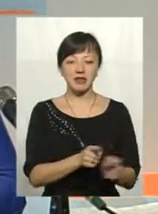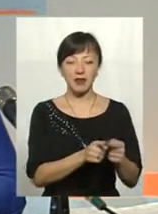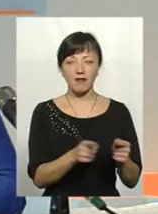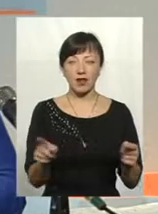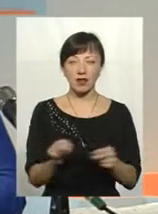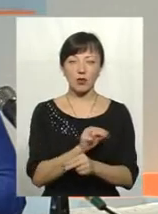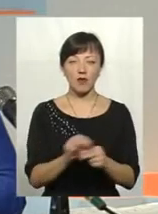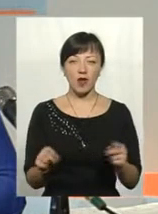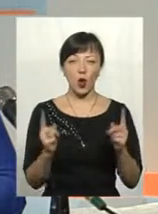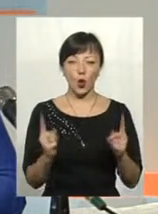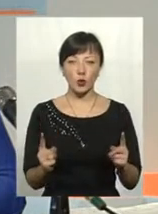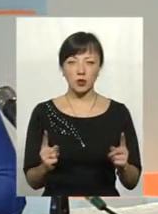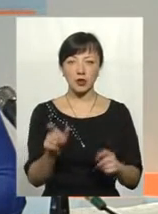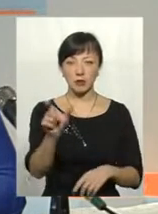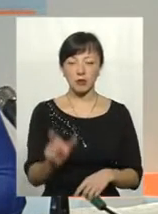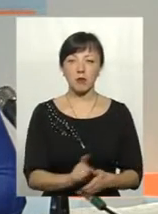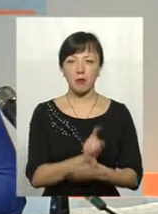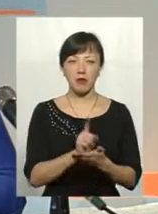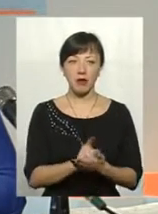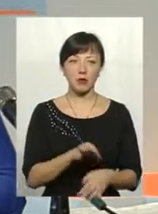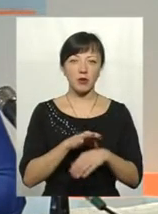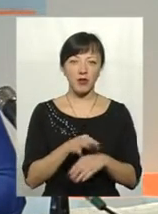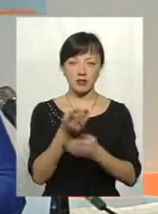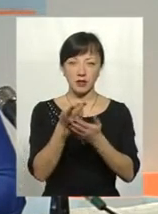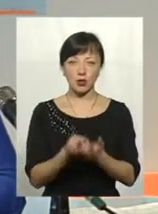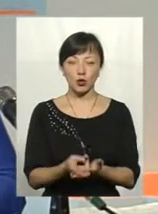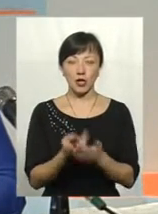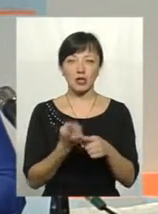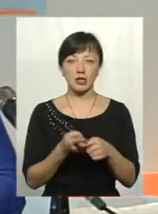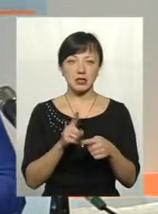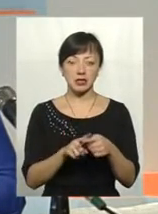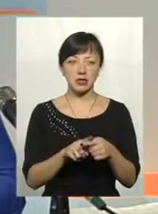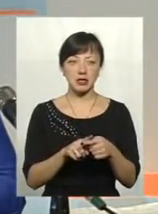тобто той курс лікування, який пацієнт повинен провести в стаціонарі,